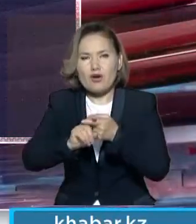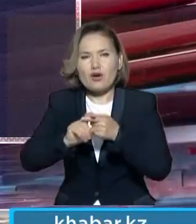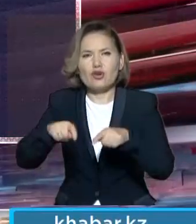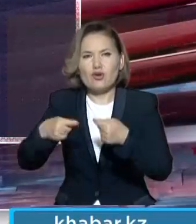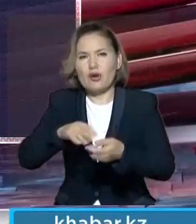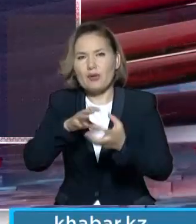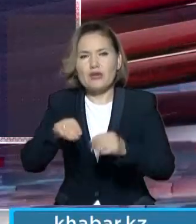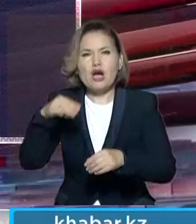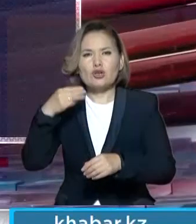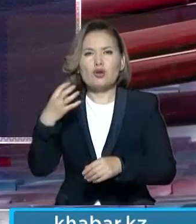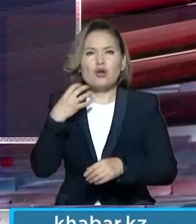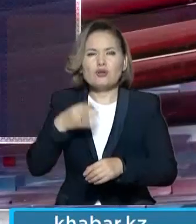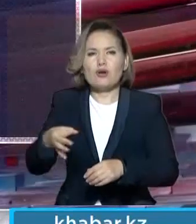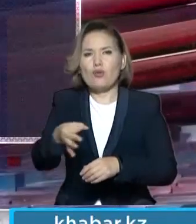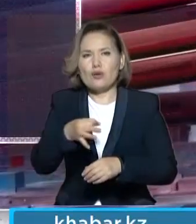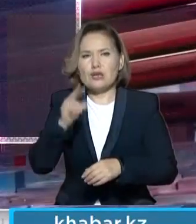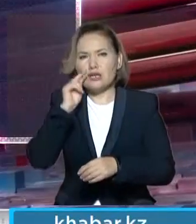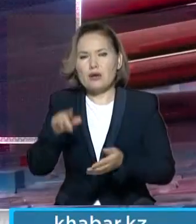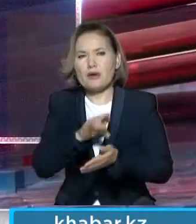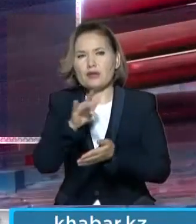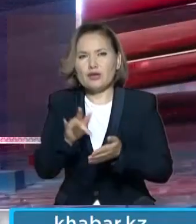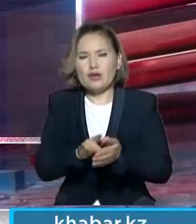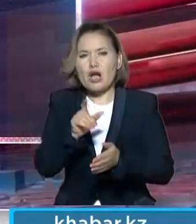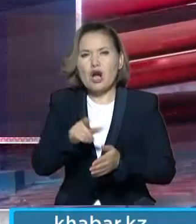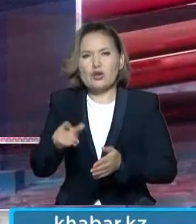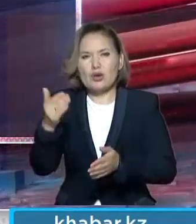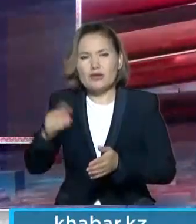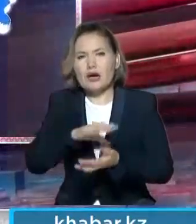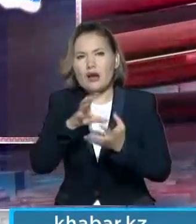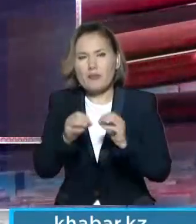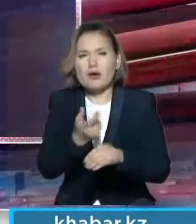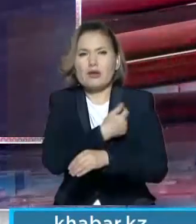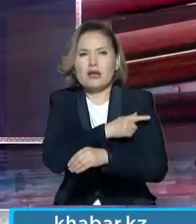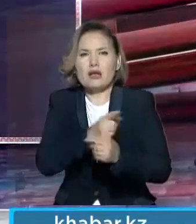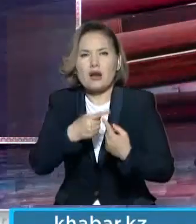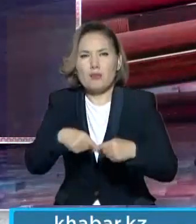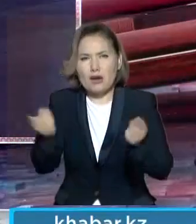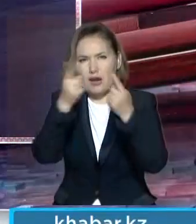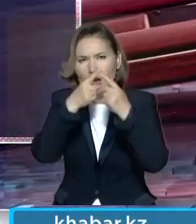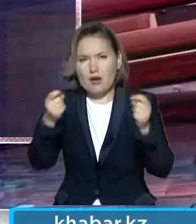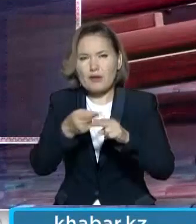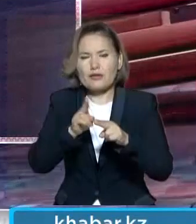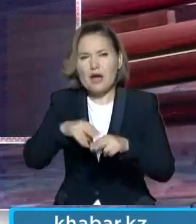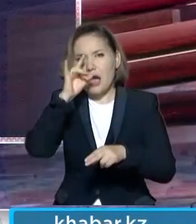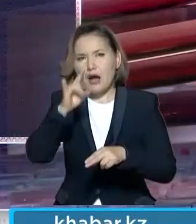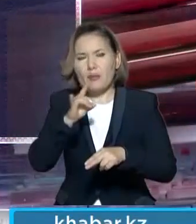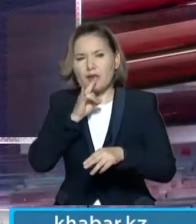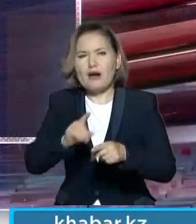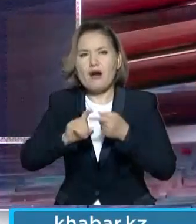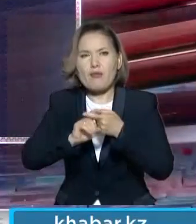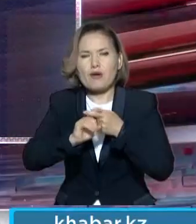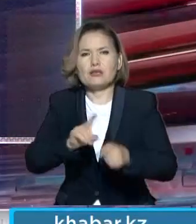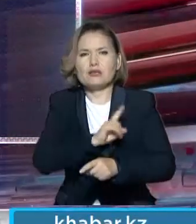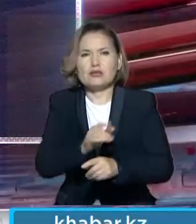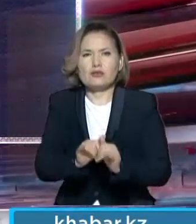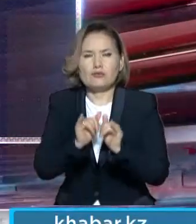расталған. Олар Түркістан, Қызылорда облыстары және Шымкент қаласының тұрғындары. Жалпы денсаулық сақтау министрлігінің дерегінше елімізде эпидахуал